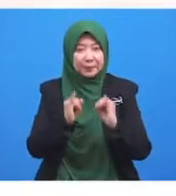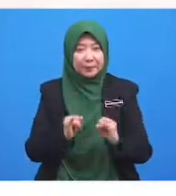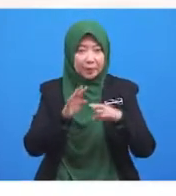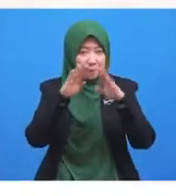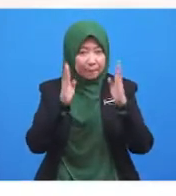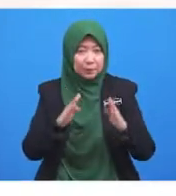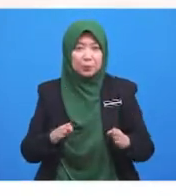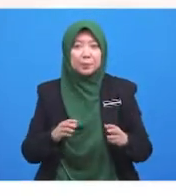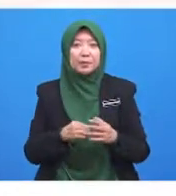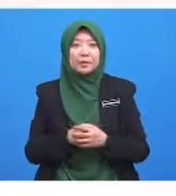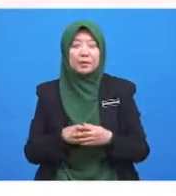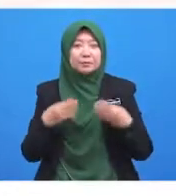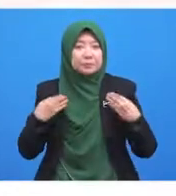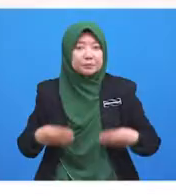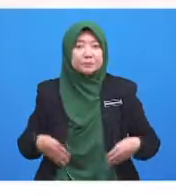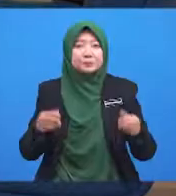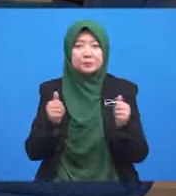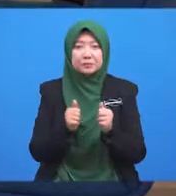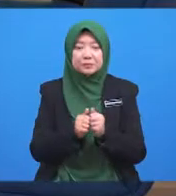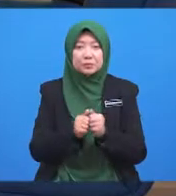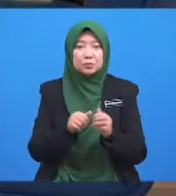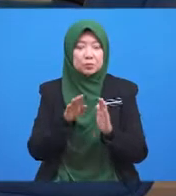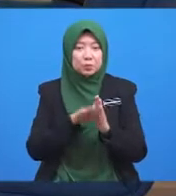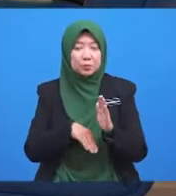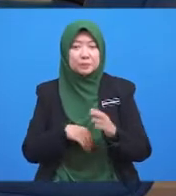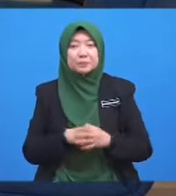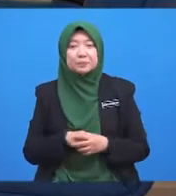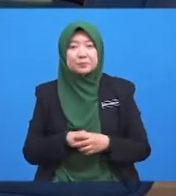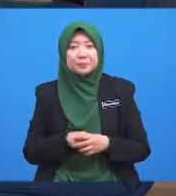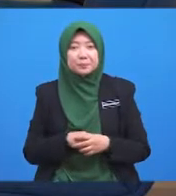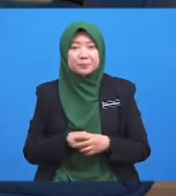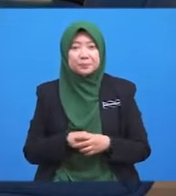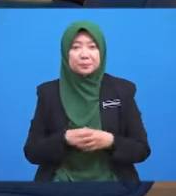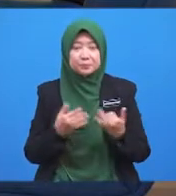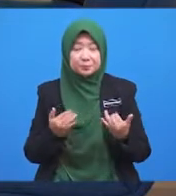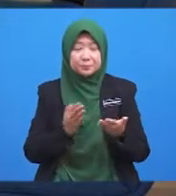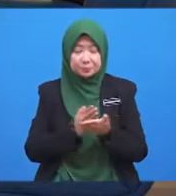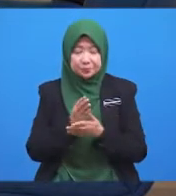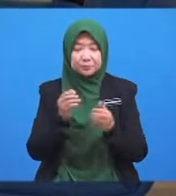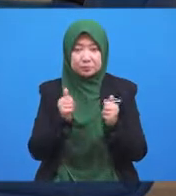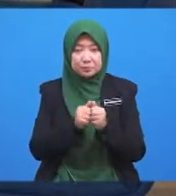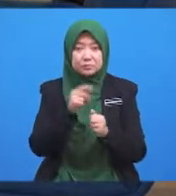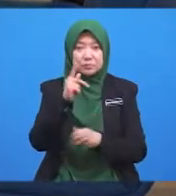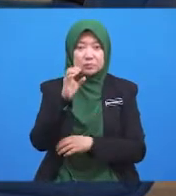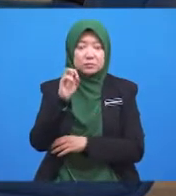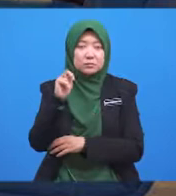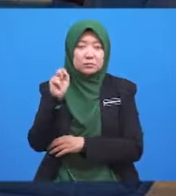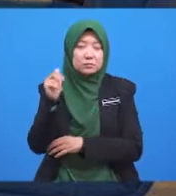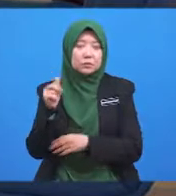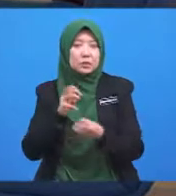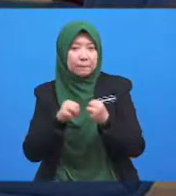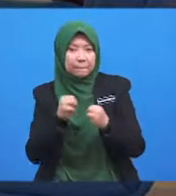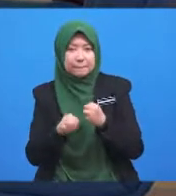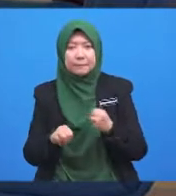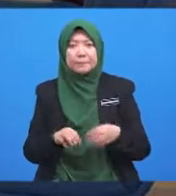badan dengan pengurangan ukuran bentuk badan. Kita teruskan lagi dengan kontraindikasi. Apakah yang dimaksudkan